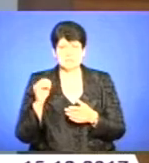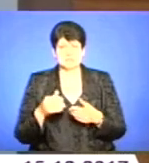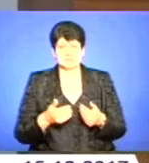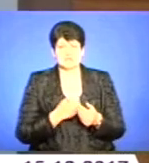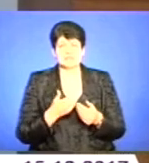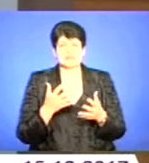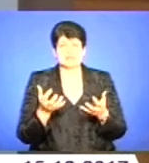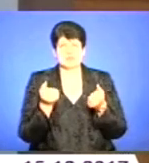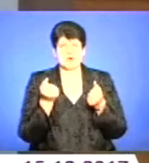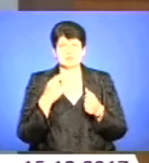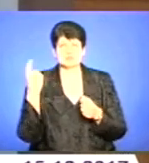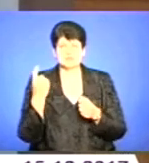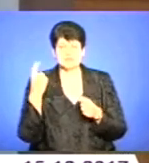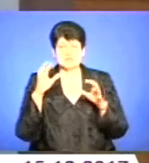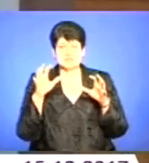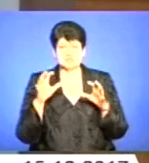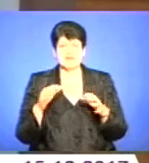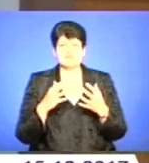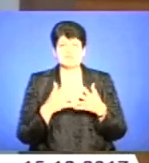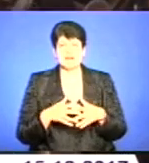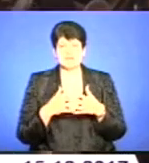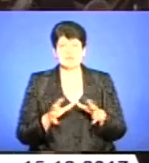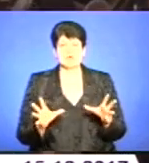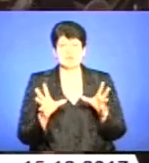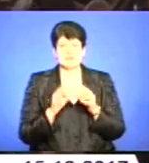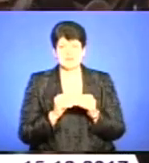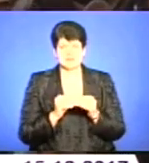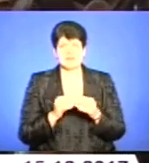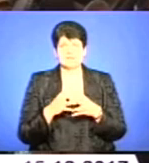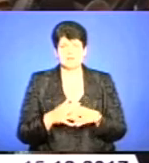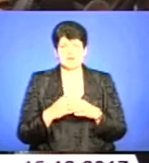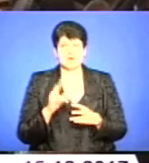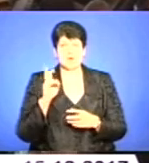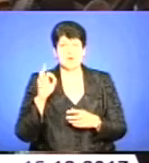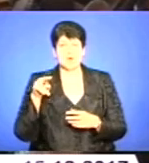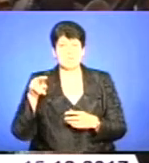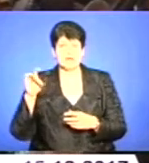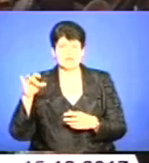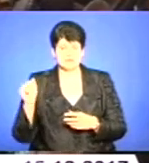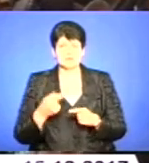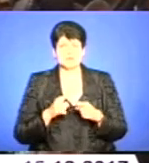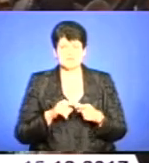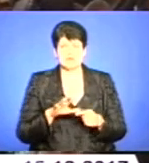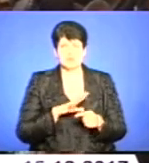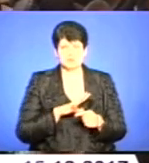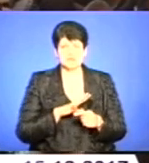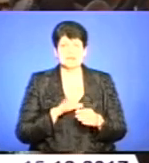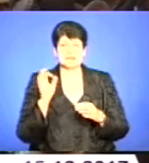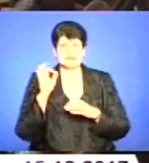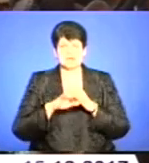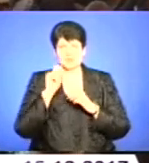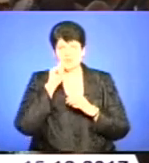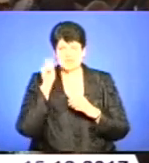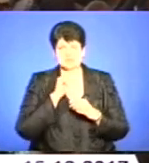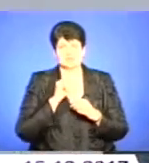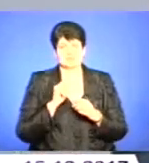набуття господарствами статусу фермерів та об'єднання фермерів у кооперативи. Про це йшлося на Західноукраїнському регіональному семінарі